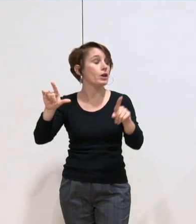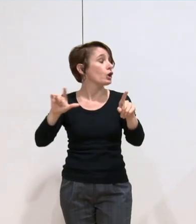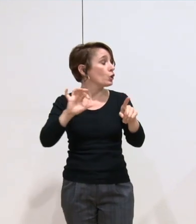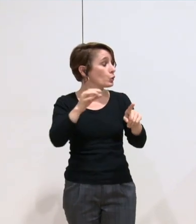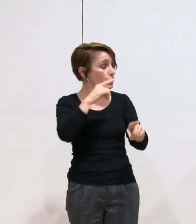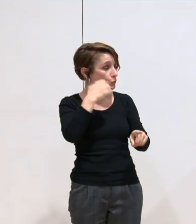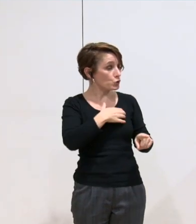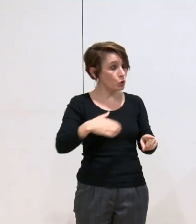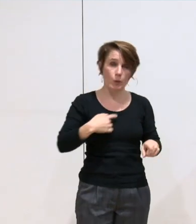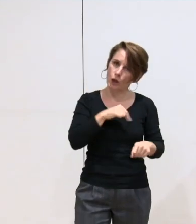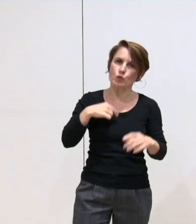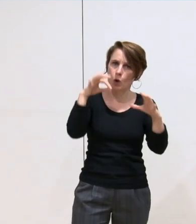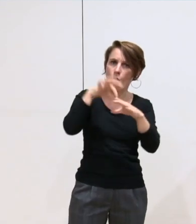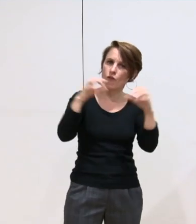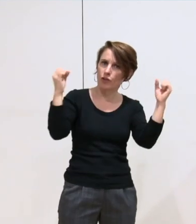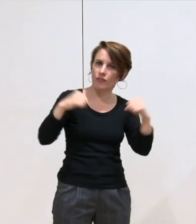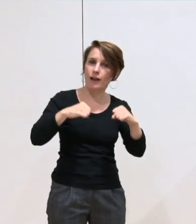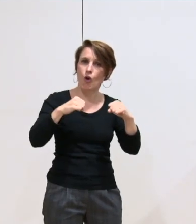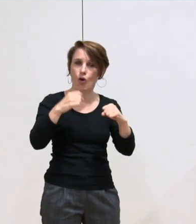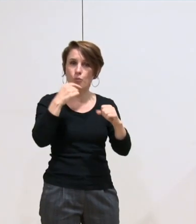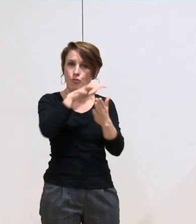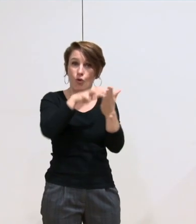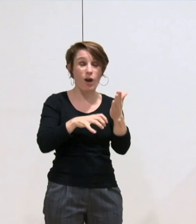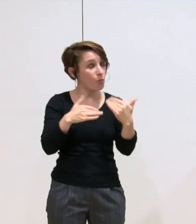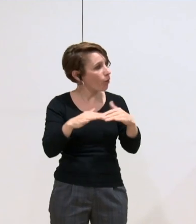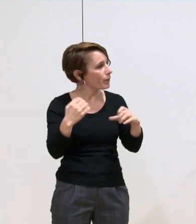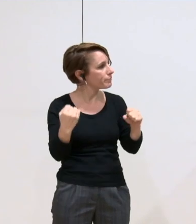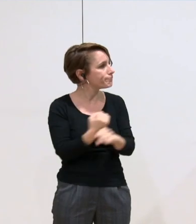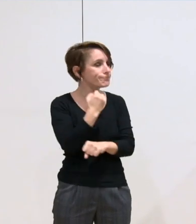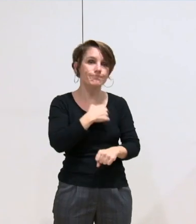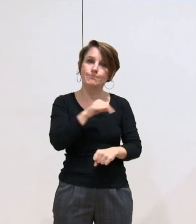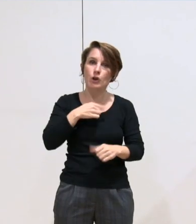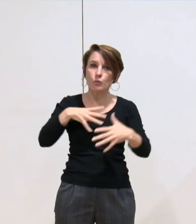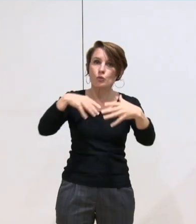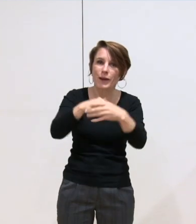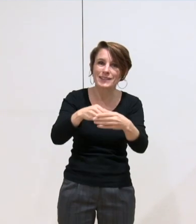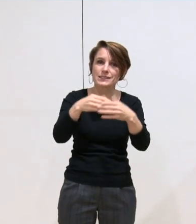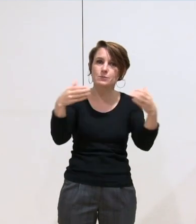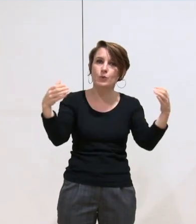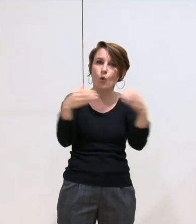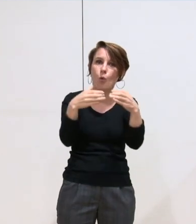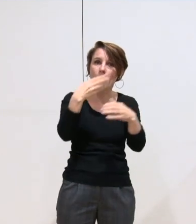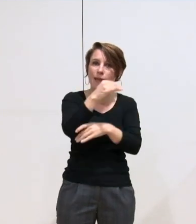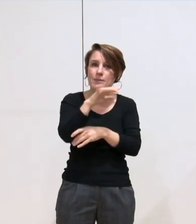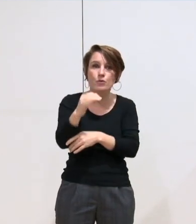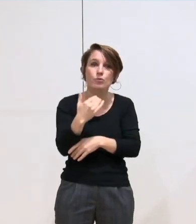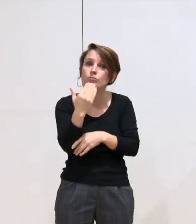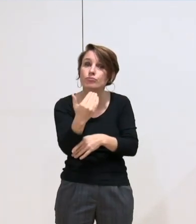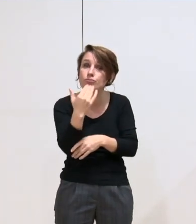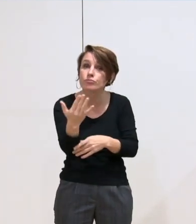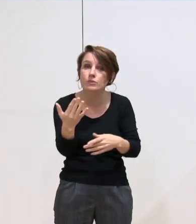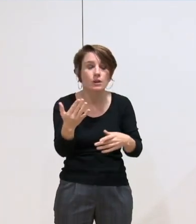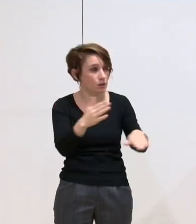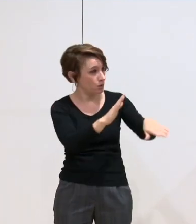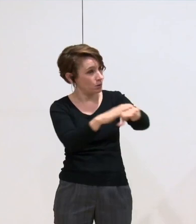tout en regrettant de ne pas être, nous, membres de cette mission d'indemnisation des élus. Il faudrait quand même qu'aujourd'hui, vous ayez bien conscience que